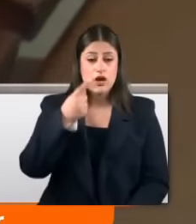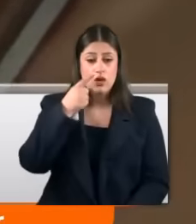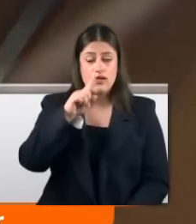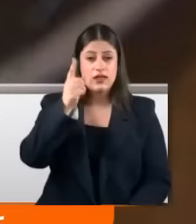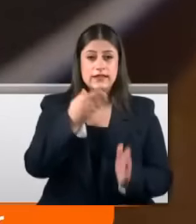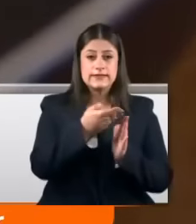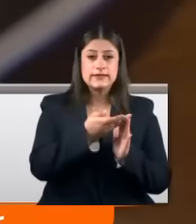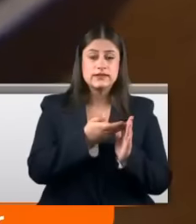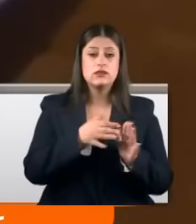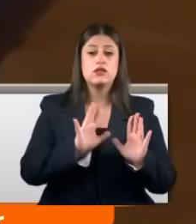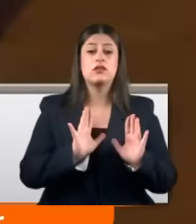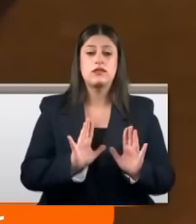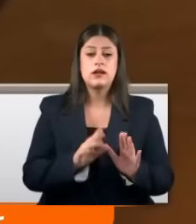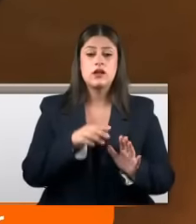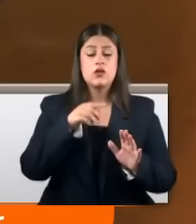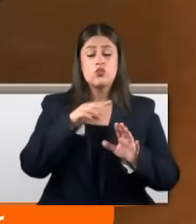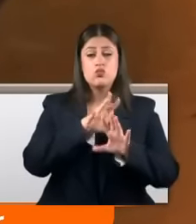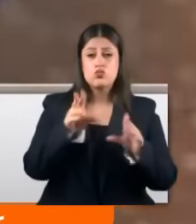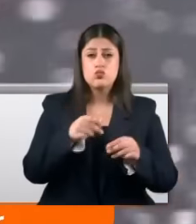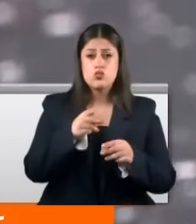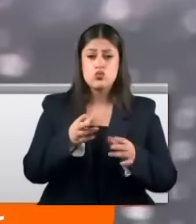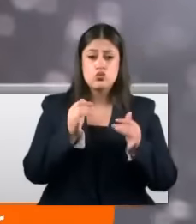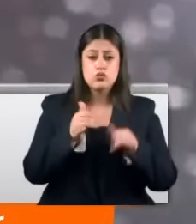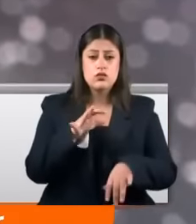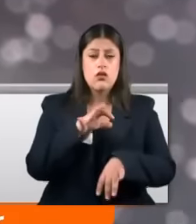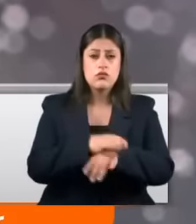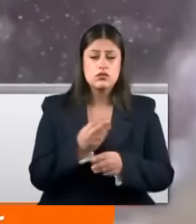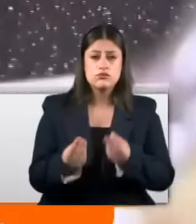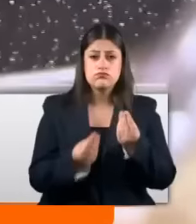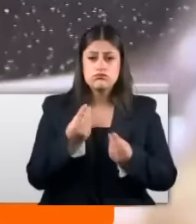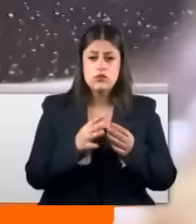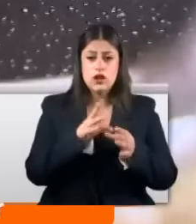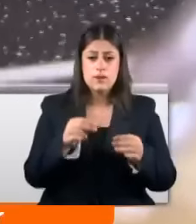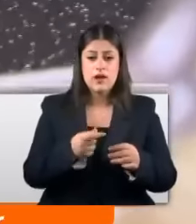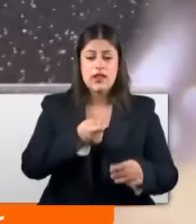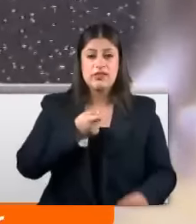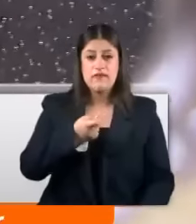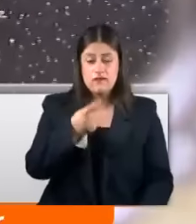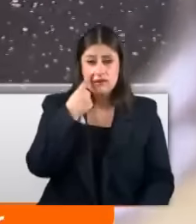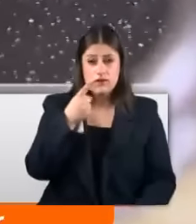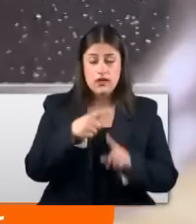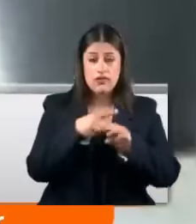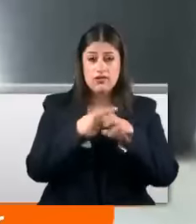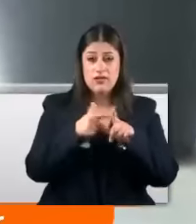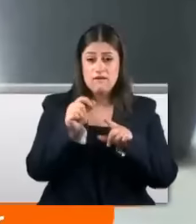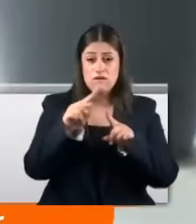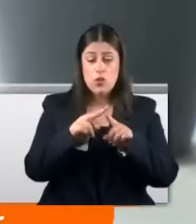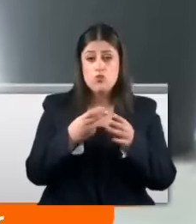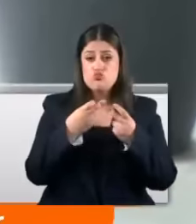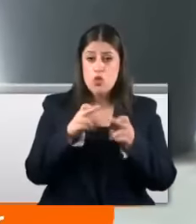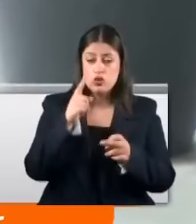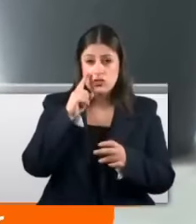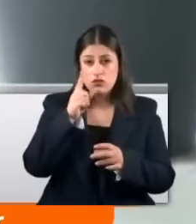çizildiğinde tehlikeli olmuyor. Tüm bu ürkütücü hastalık ve semptomlar teflonu boşken ısıtınca ortaya çıkıyor. Hiçbir